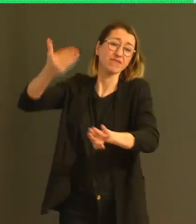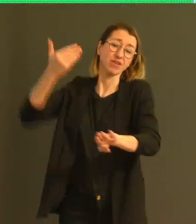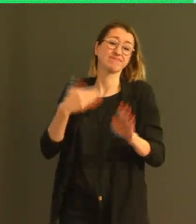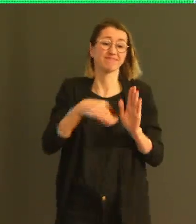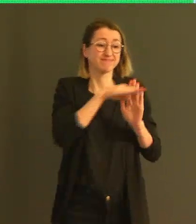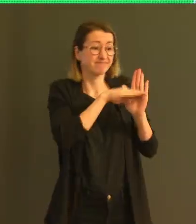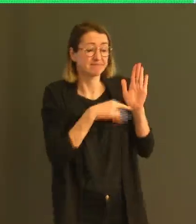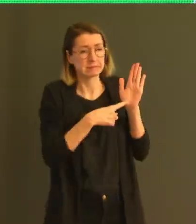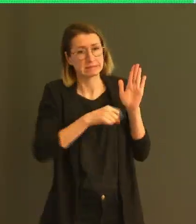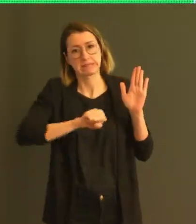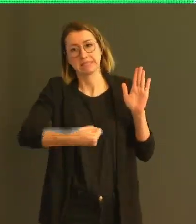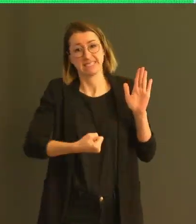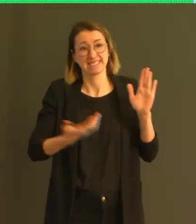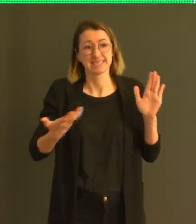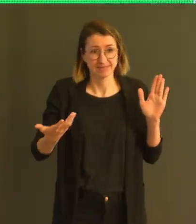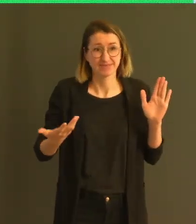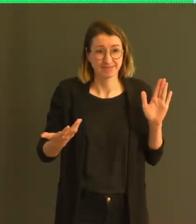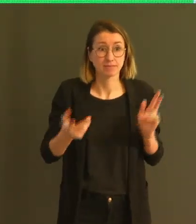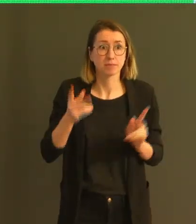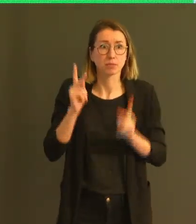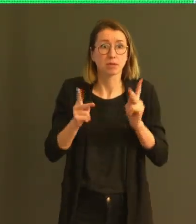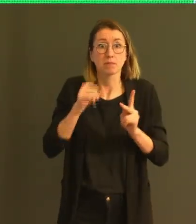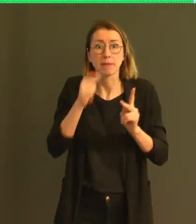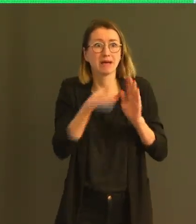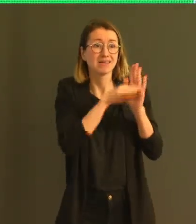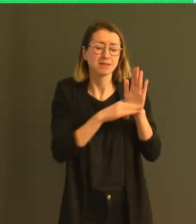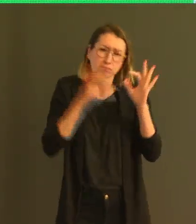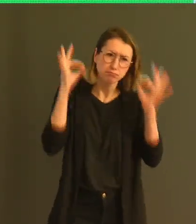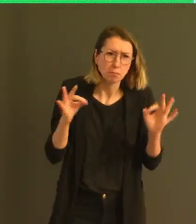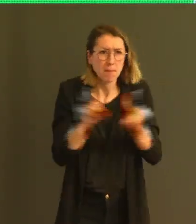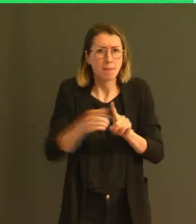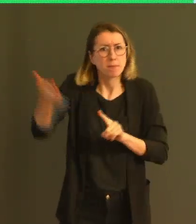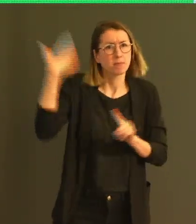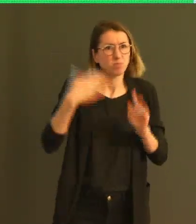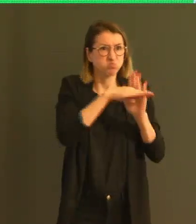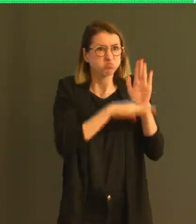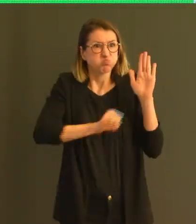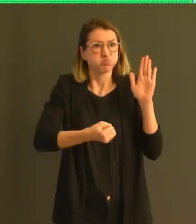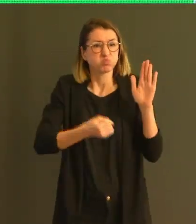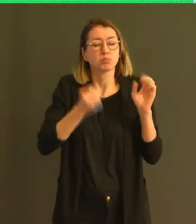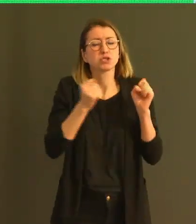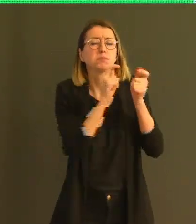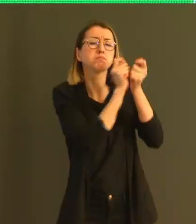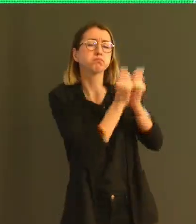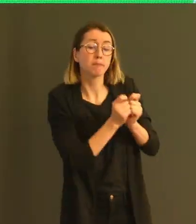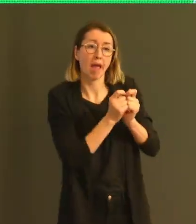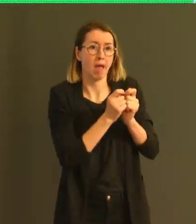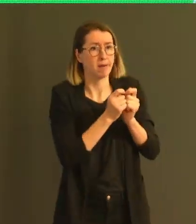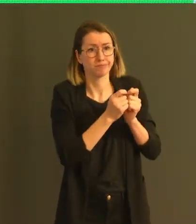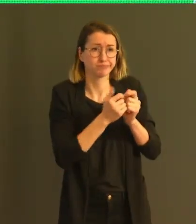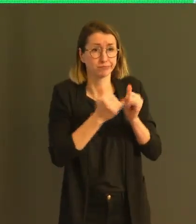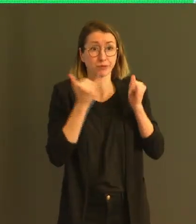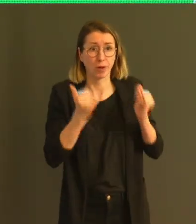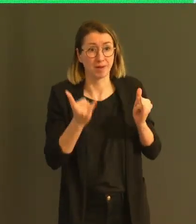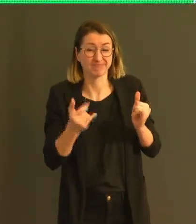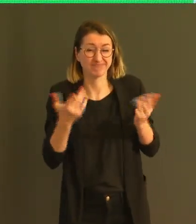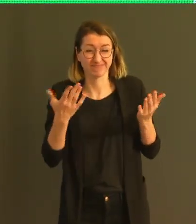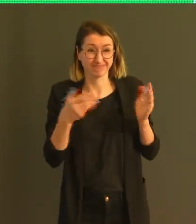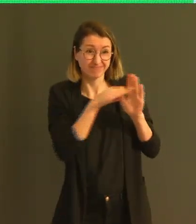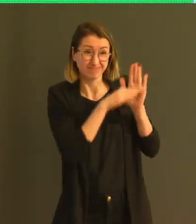appliquée de la même manière ce n'est pas certain on pourrait au vu des connaissances actuelles et des techniques dont nous